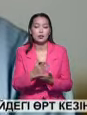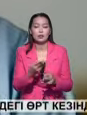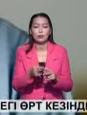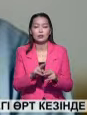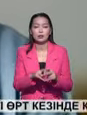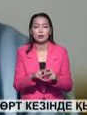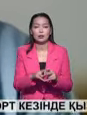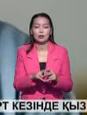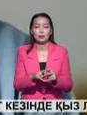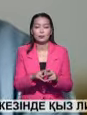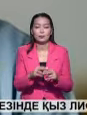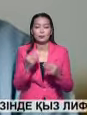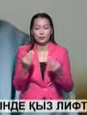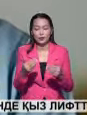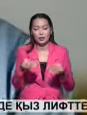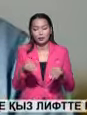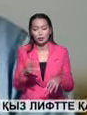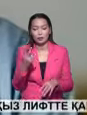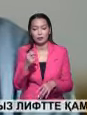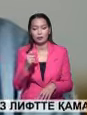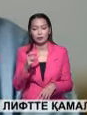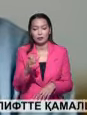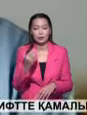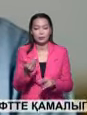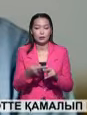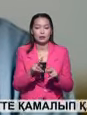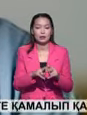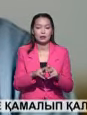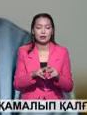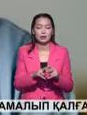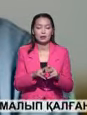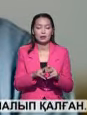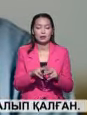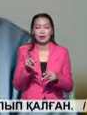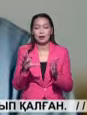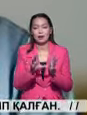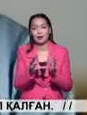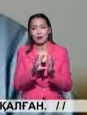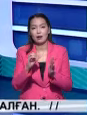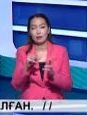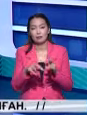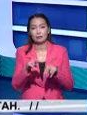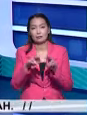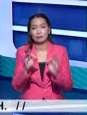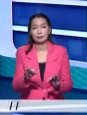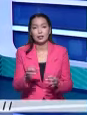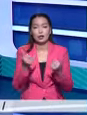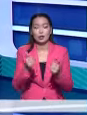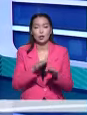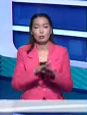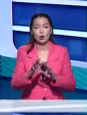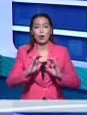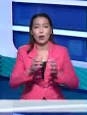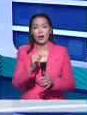базалық энергетика, атом энергетикасы болды. Оны дамытпағанға ертең энергетикасы қалып қоямыз. Қазір бүкіл әлем